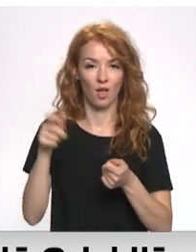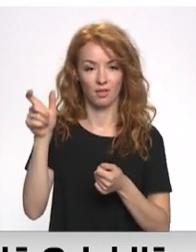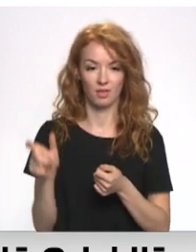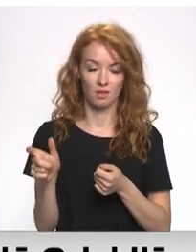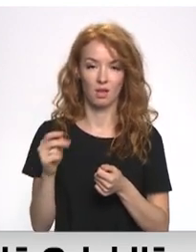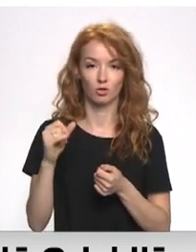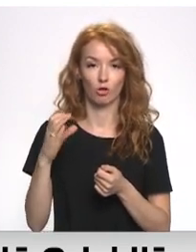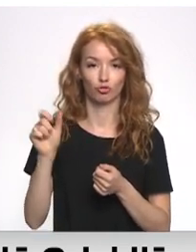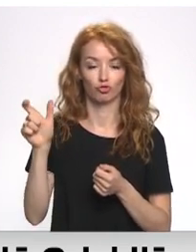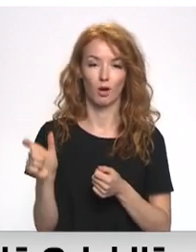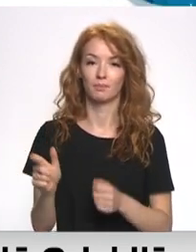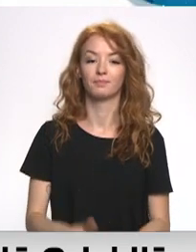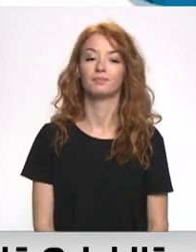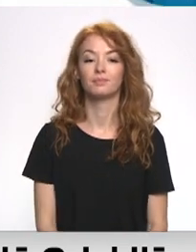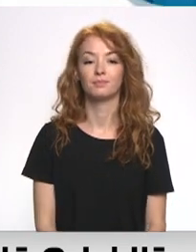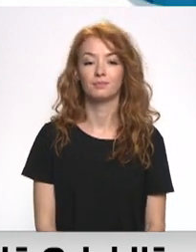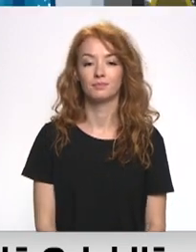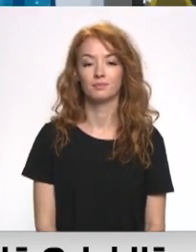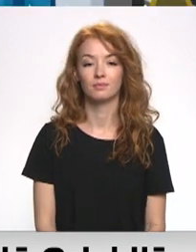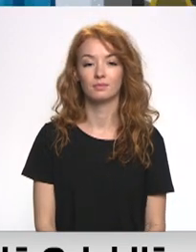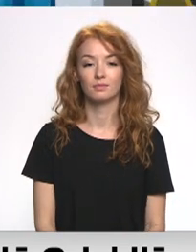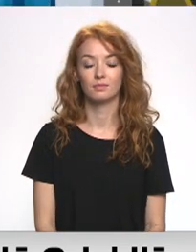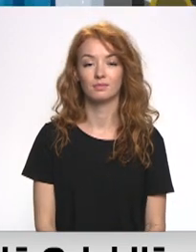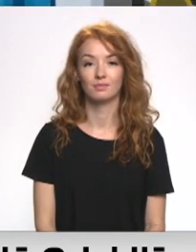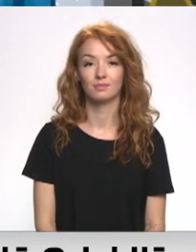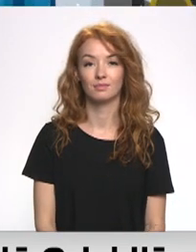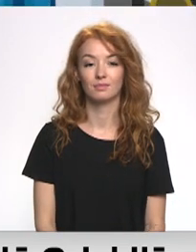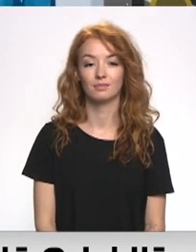Zača. Tev piedzīvis, brāli!